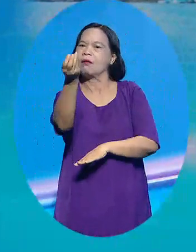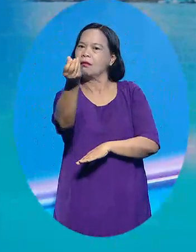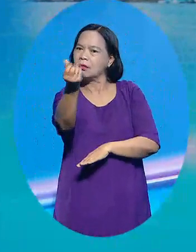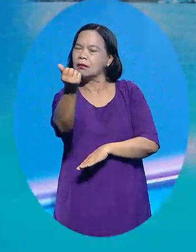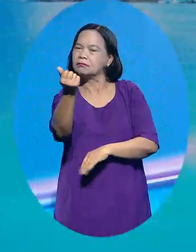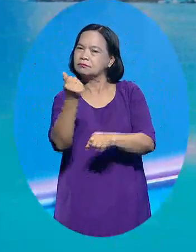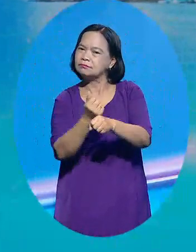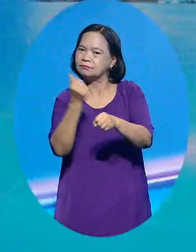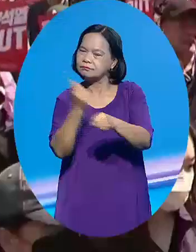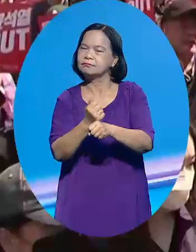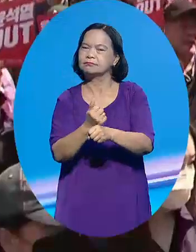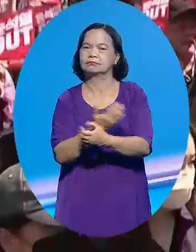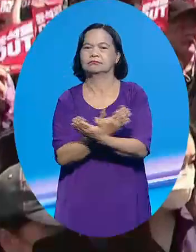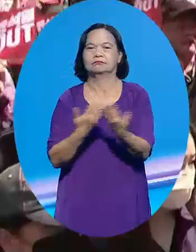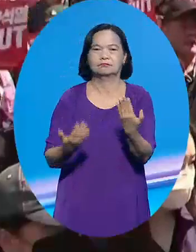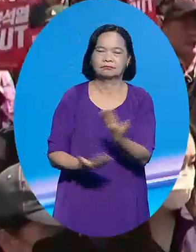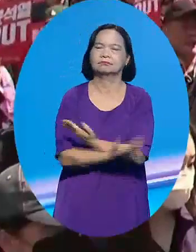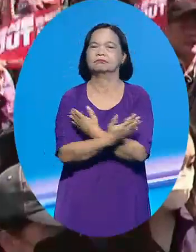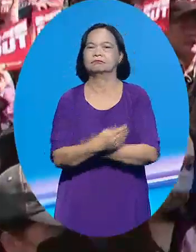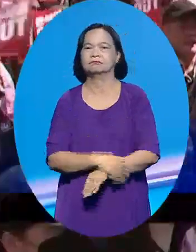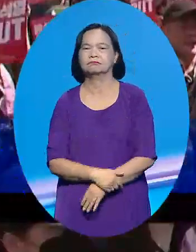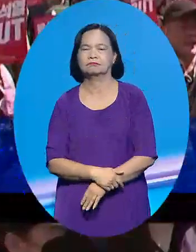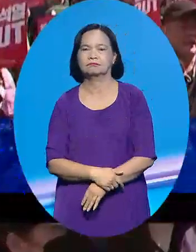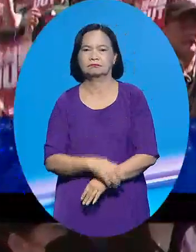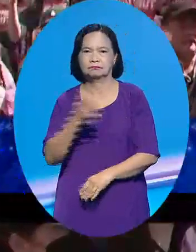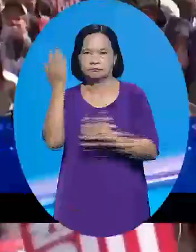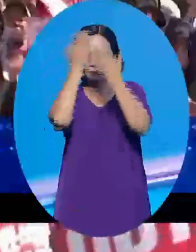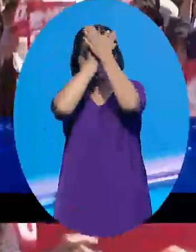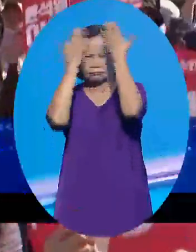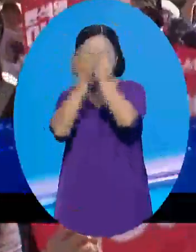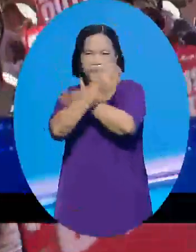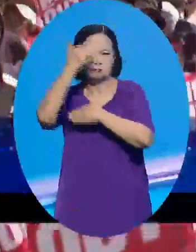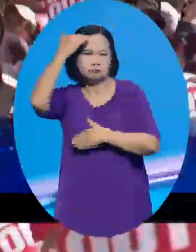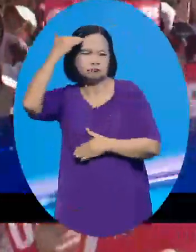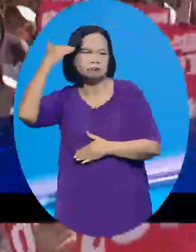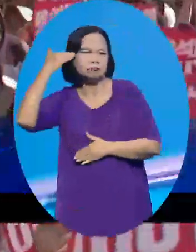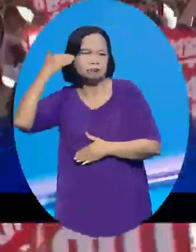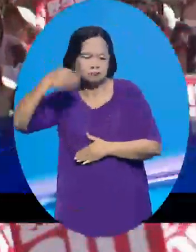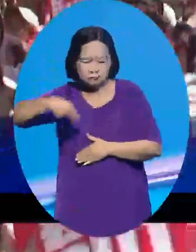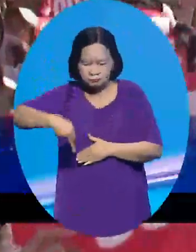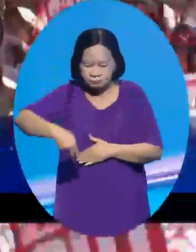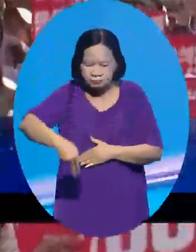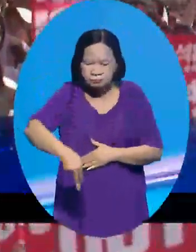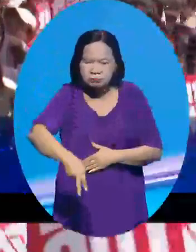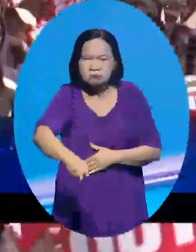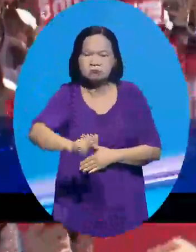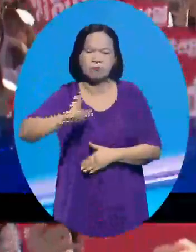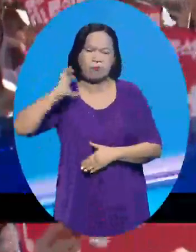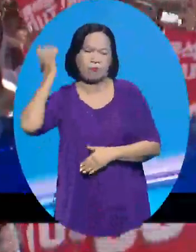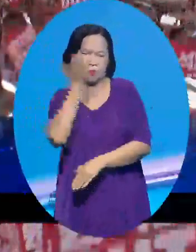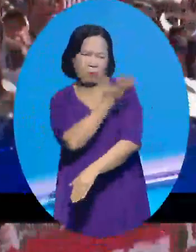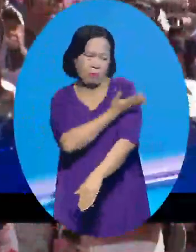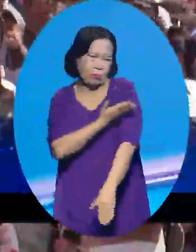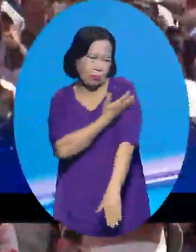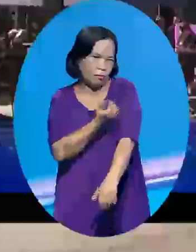kiện làm việc theo đại diện các nghiệp đoàn Hàn Quốc tuần hành như ngày Quốc tế Lao động năm nay là nhằm bảo